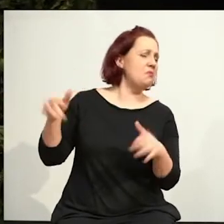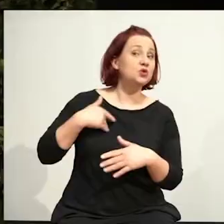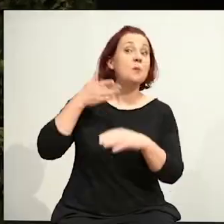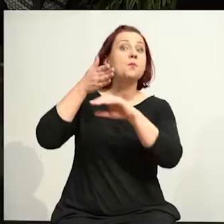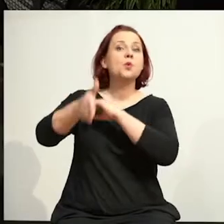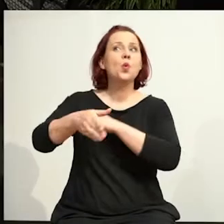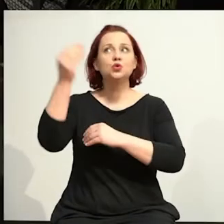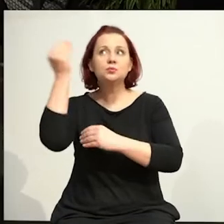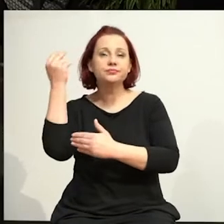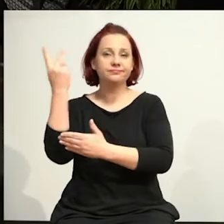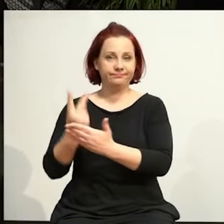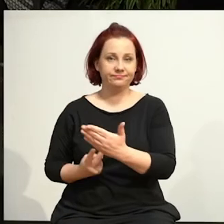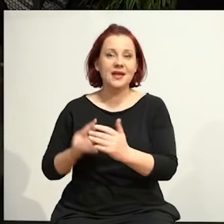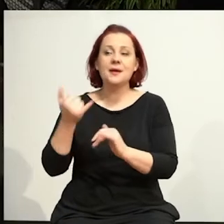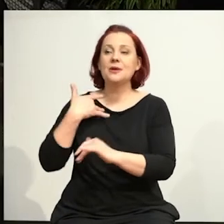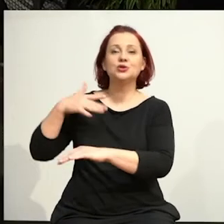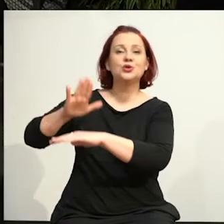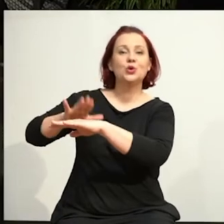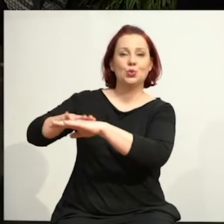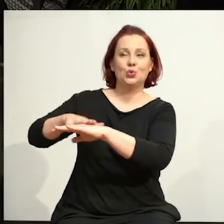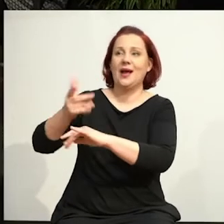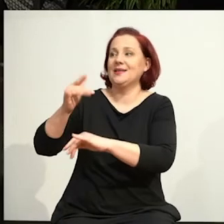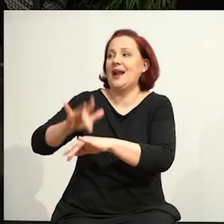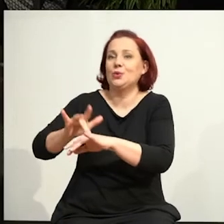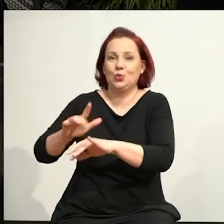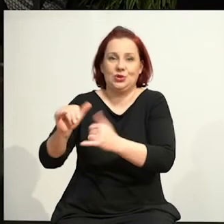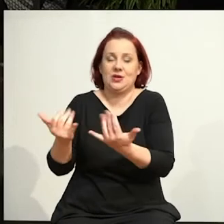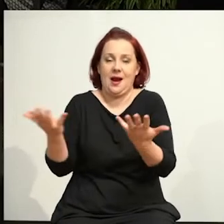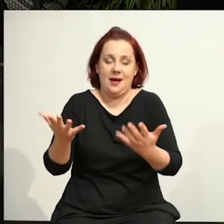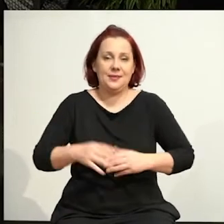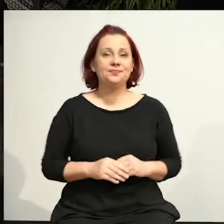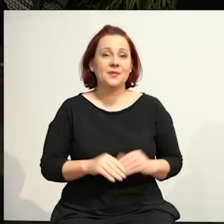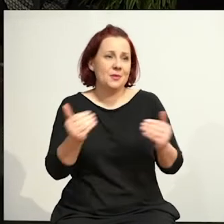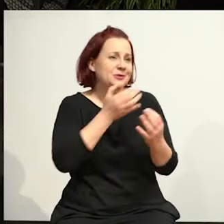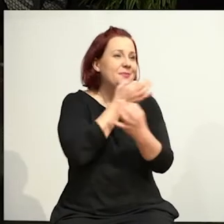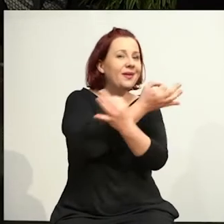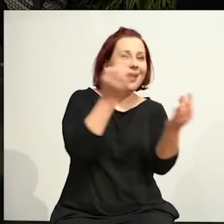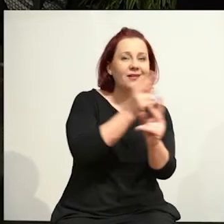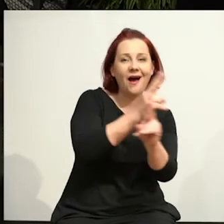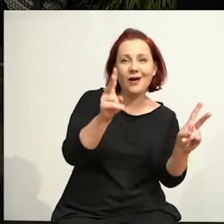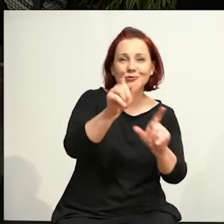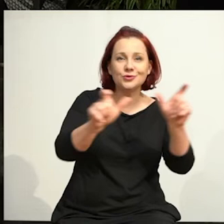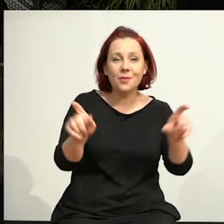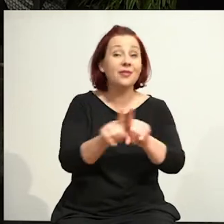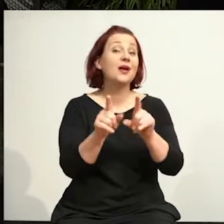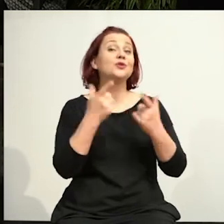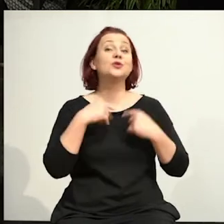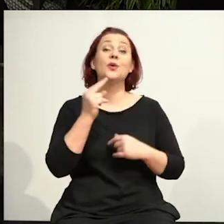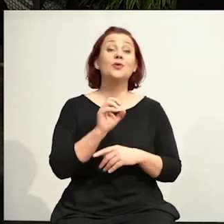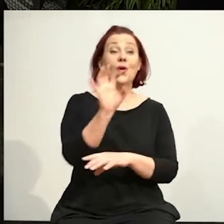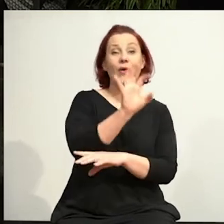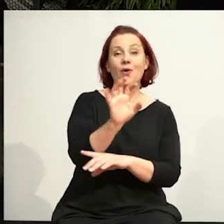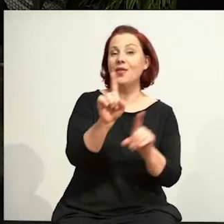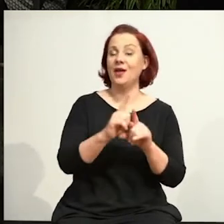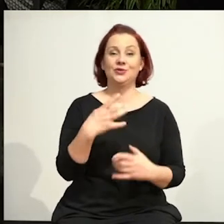późno. Jaki jest Państwa stosunek do Norwida? Myślę, że to pytanie można zadać wszystkim i myślę, że nasi widzowie i goście tutaj